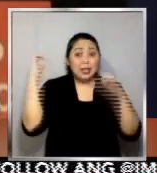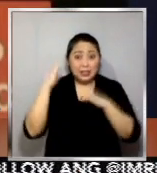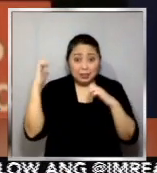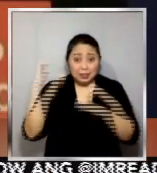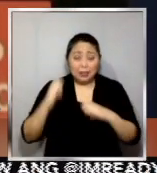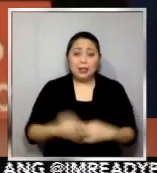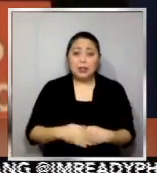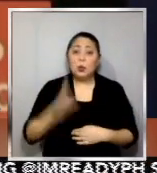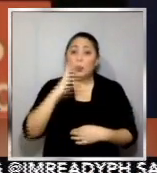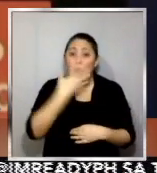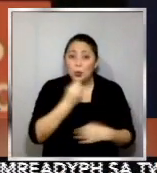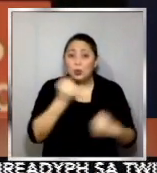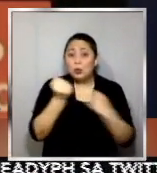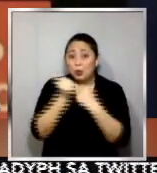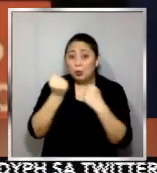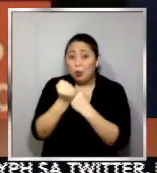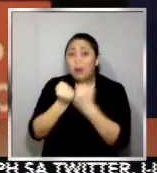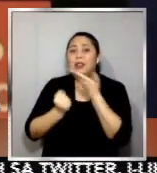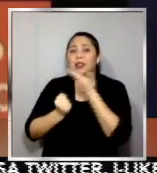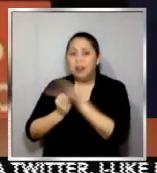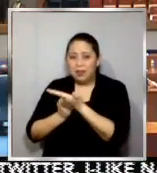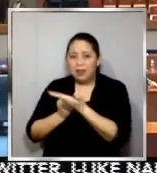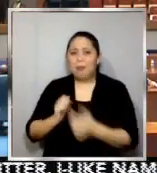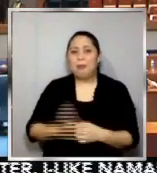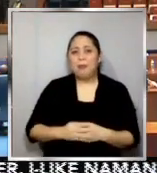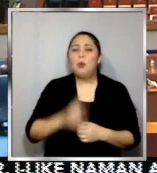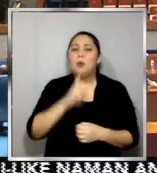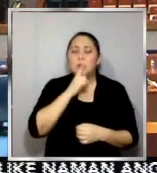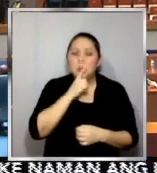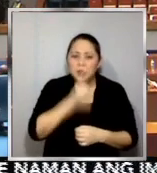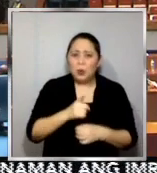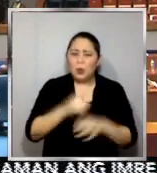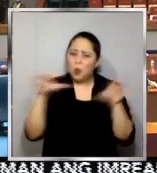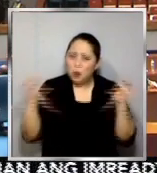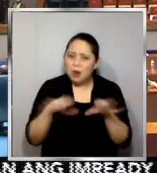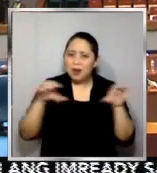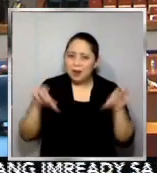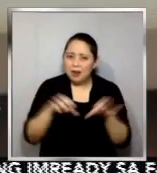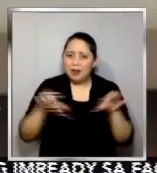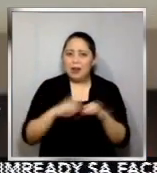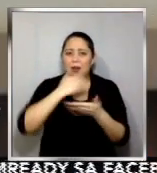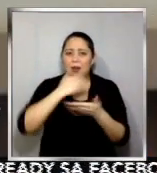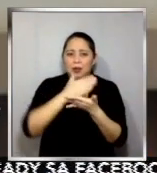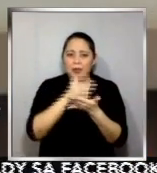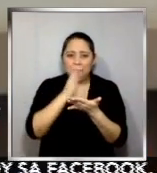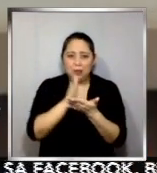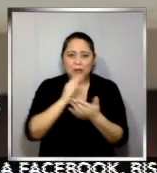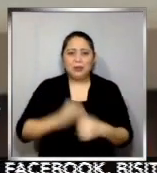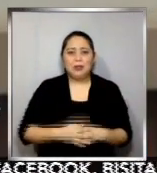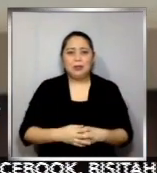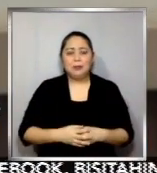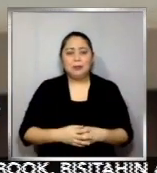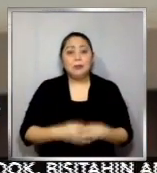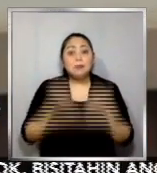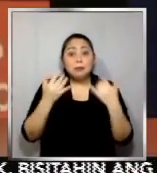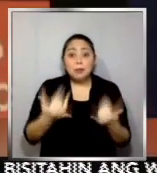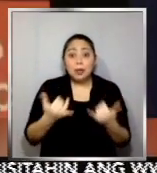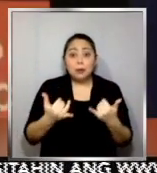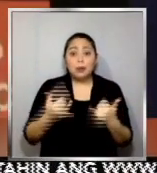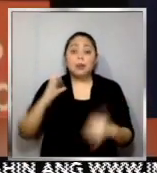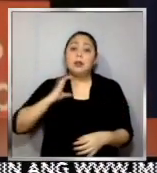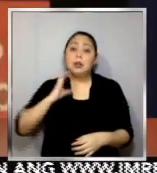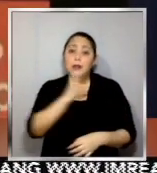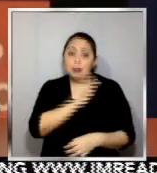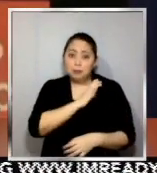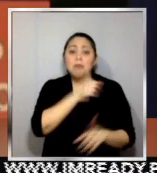and pass it on or before the 16th. Sabi ni Roque, nasa kamay ng Kamara kung paano nila resolbahin ang issue. It